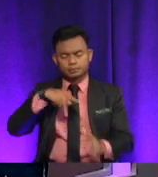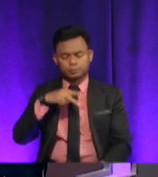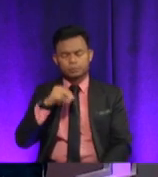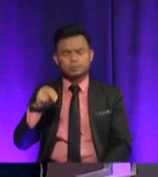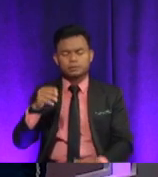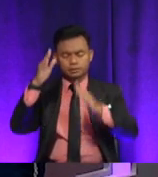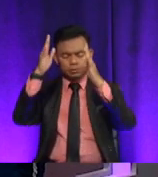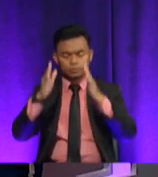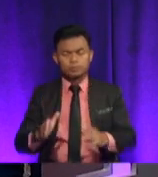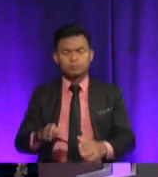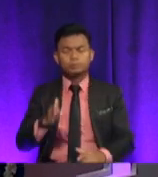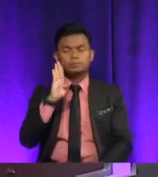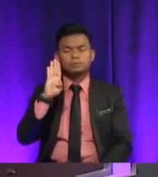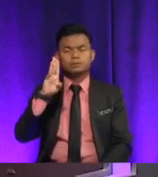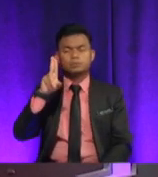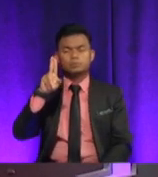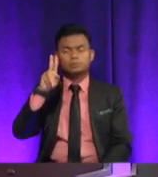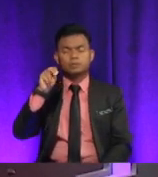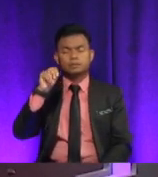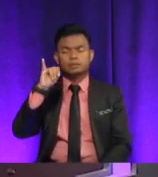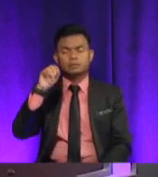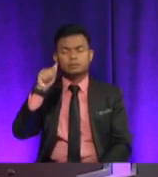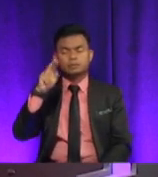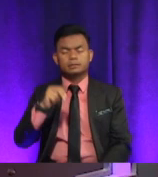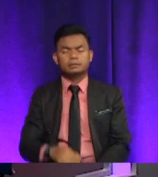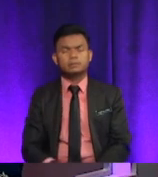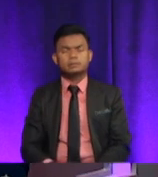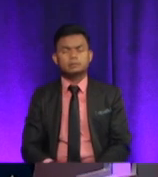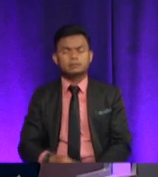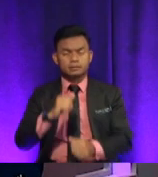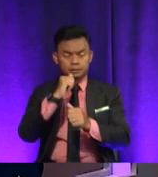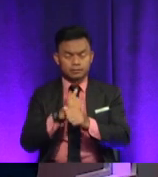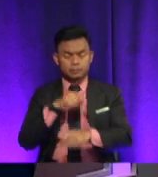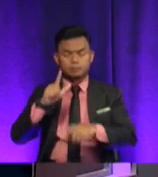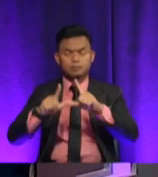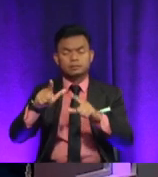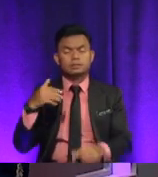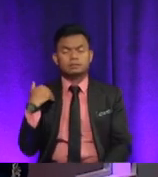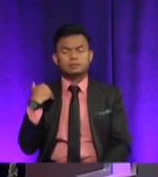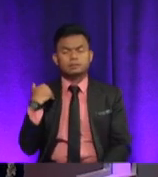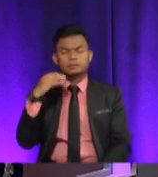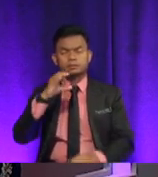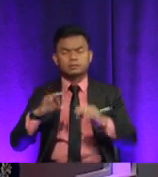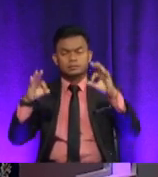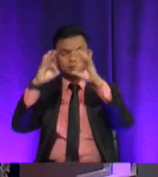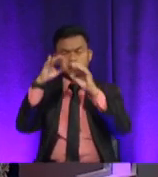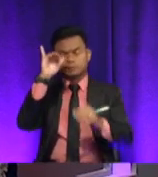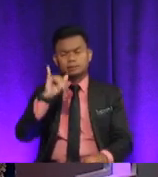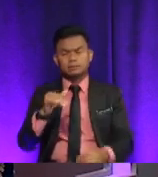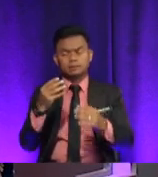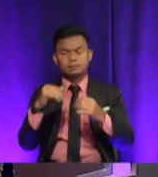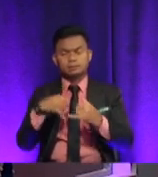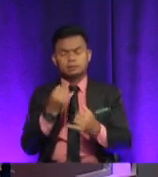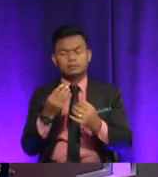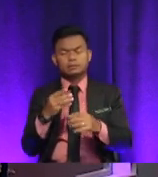sebab syair ini dia setiap rangkap syair ini dia ada ceritanya dia ingin cerita yang ingin disampaikan di sini Oke jadi pada